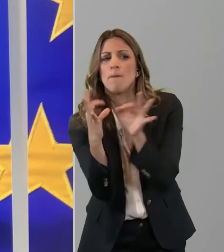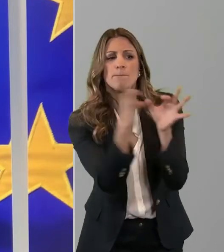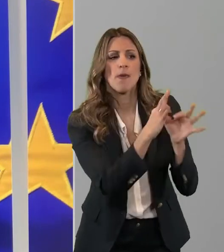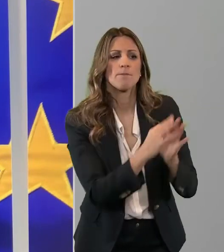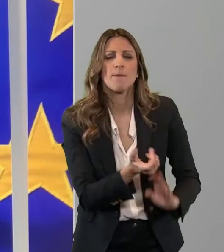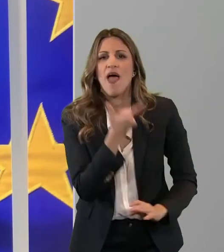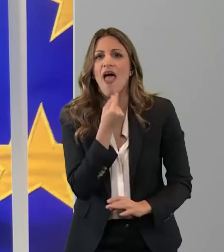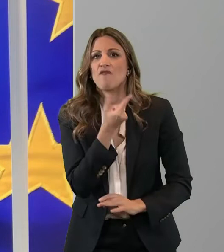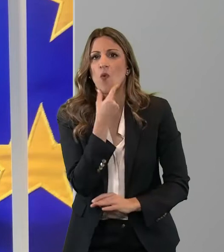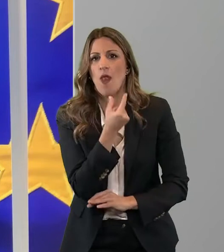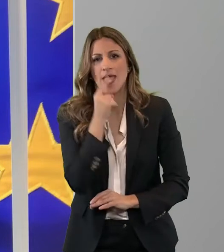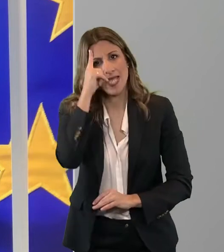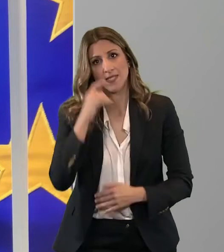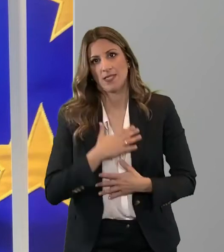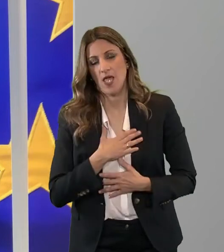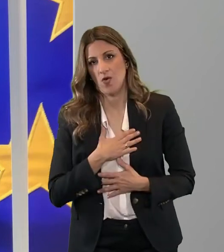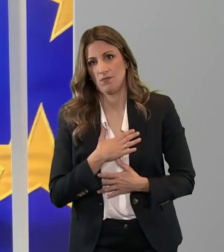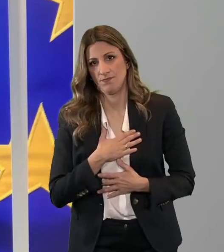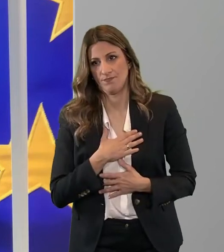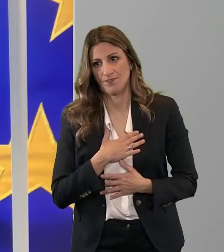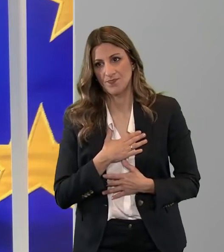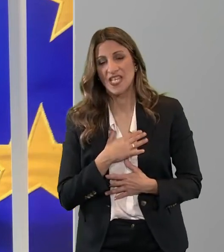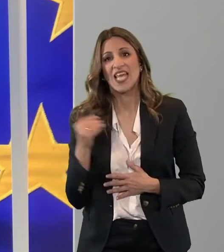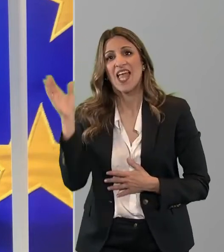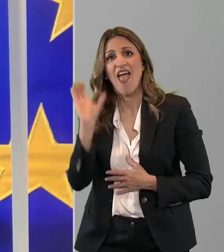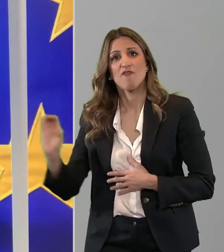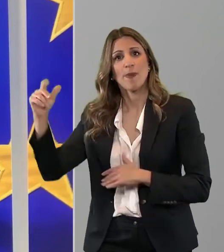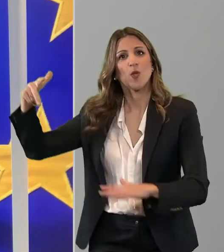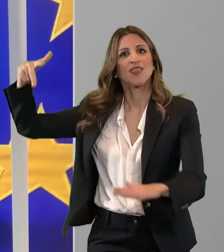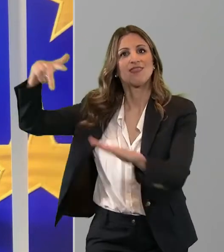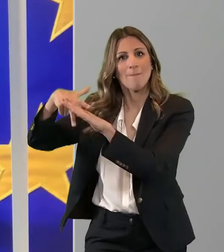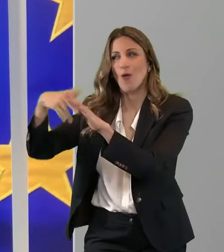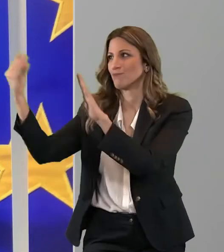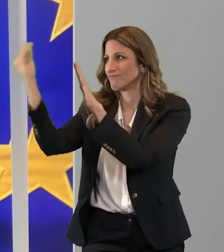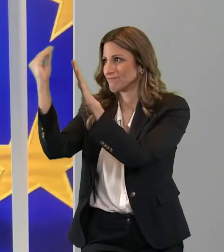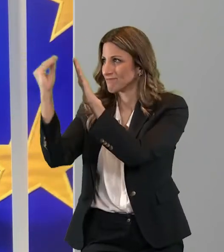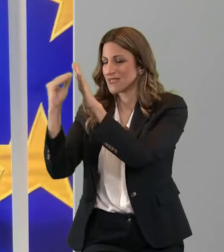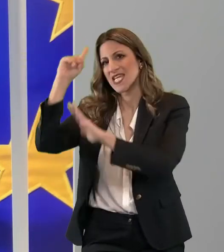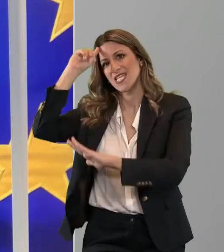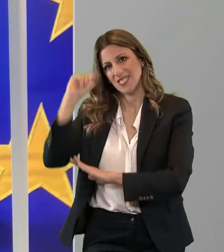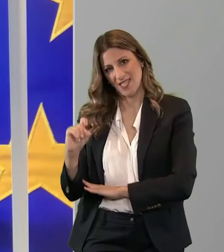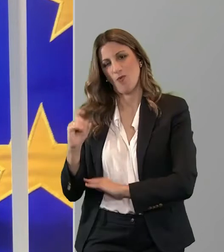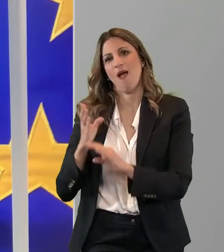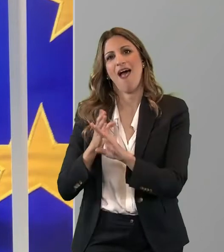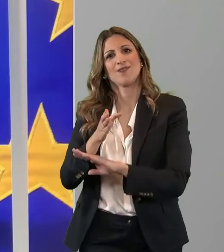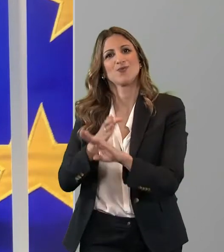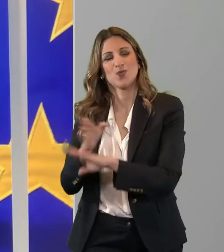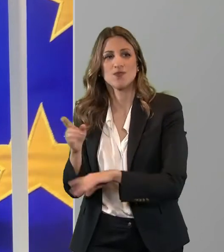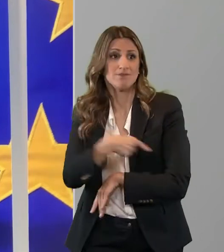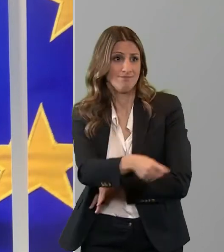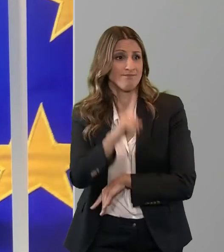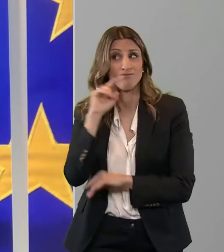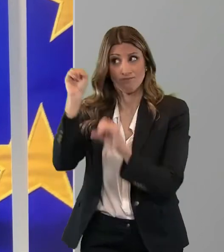συνδεσιμότητας. Ξέρω ότι οι βασικοί άξονες του Ταμείου Ανάκαμψης είναι βασικό στοιχείο για τα μέλη σας